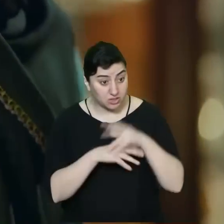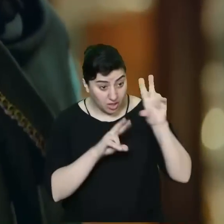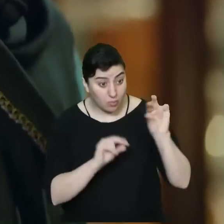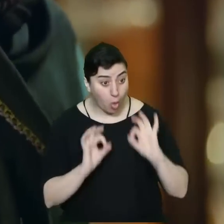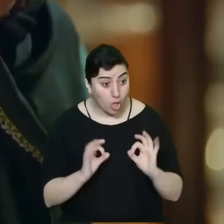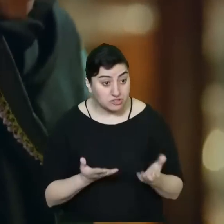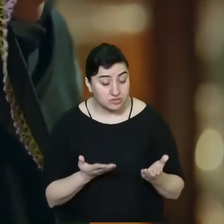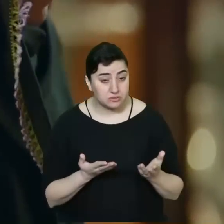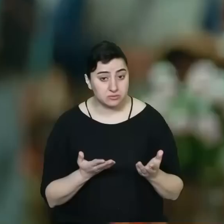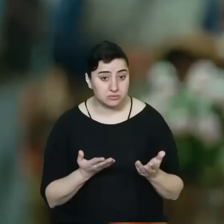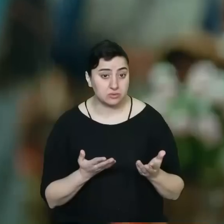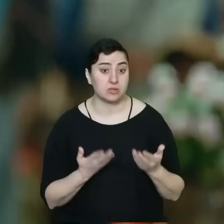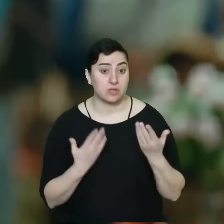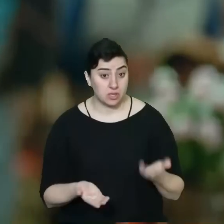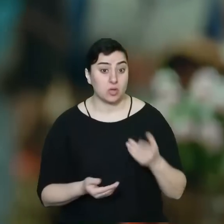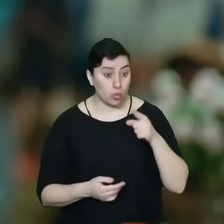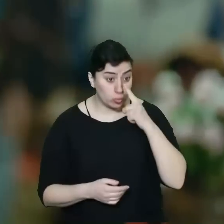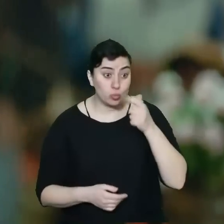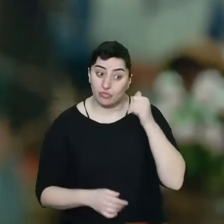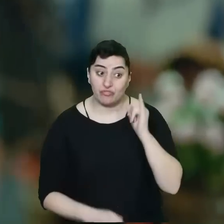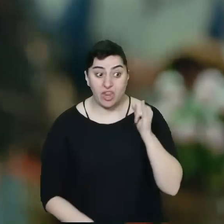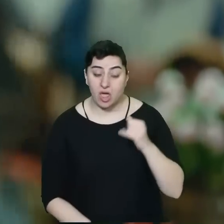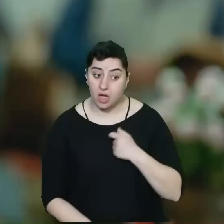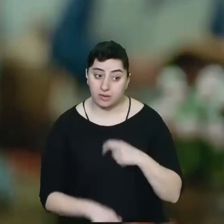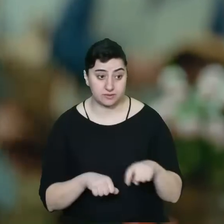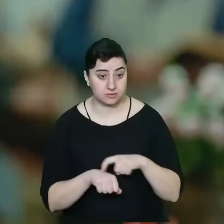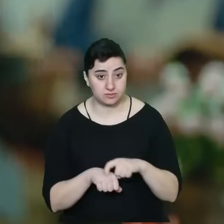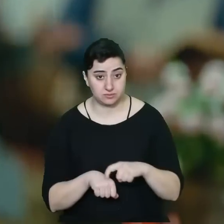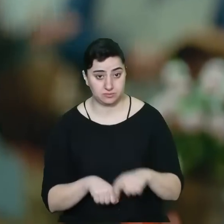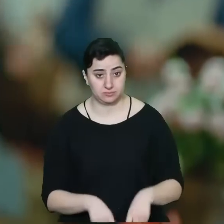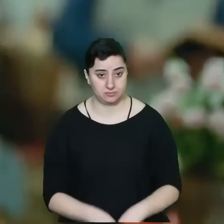orada kalacaksın yoksa? Gelip o müdürü lime edeceğim, az kaldı.